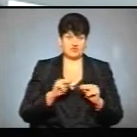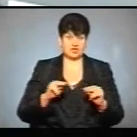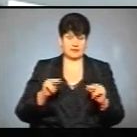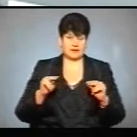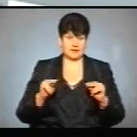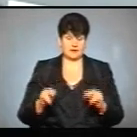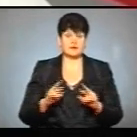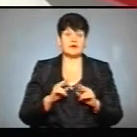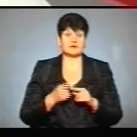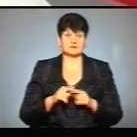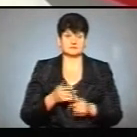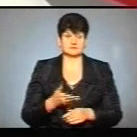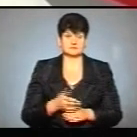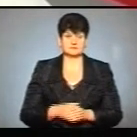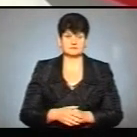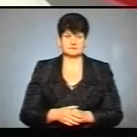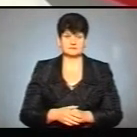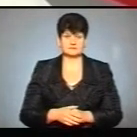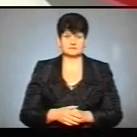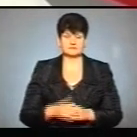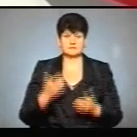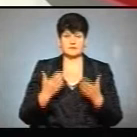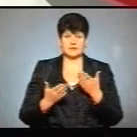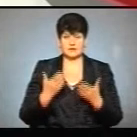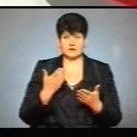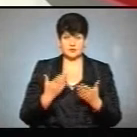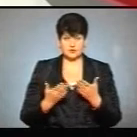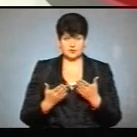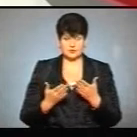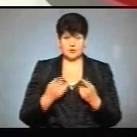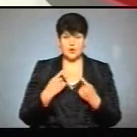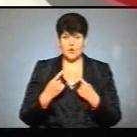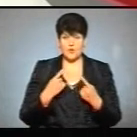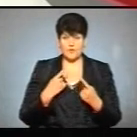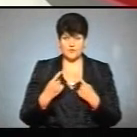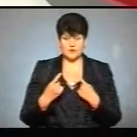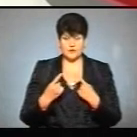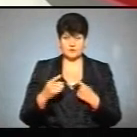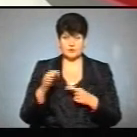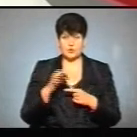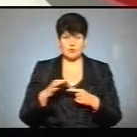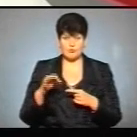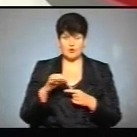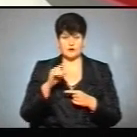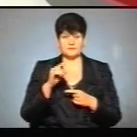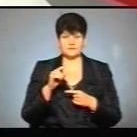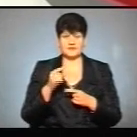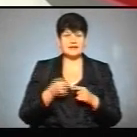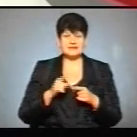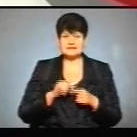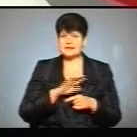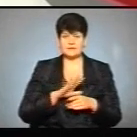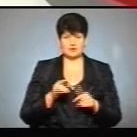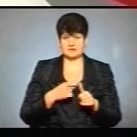знали, що це і хто це проводить? Ну, якщо говорити про цю абревіатуру, то це не буде